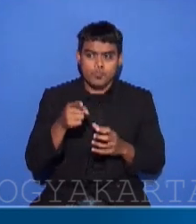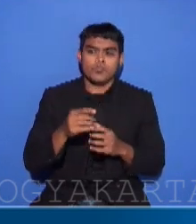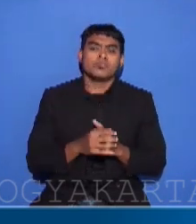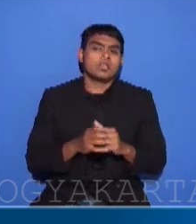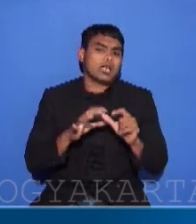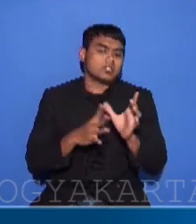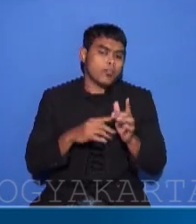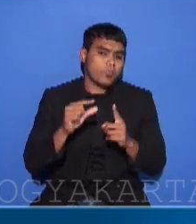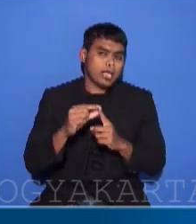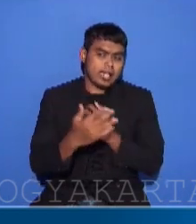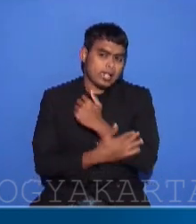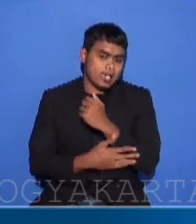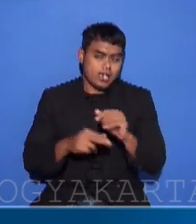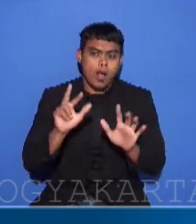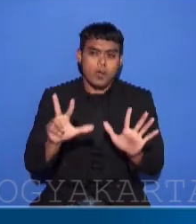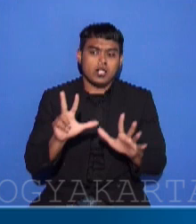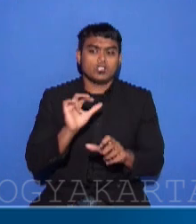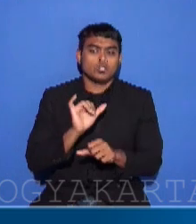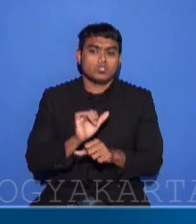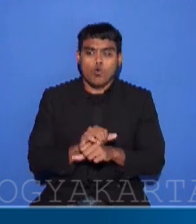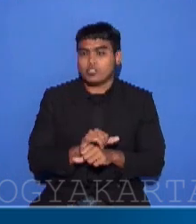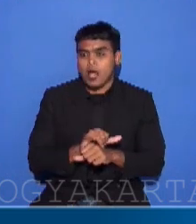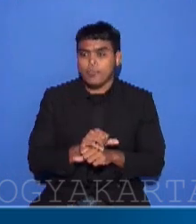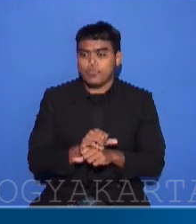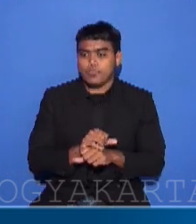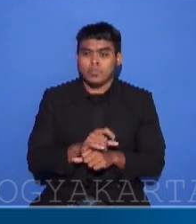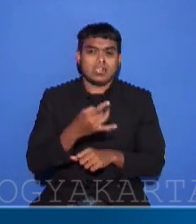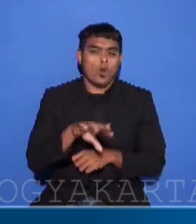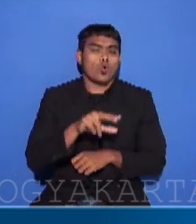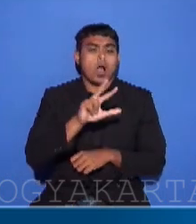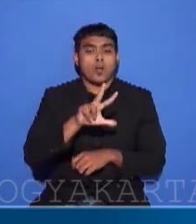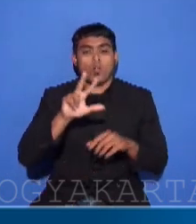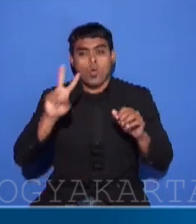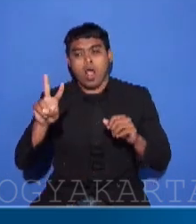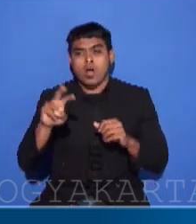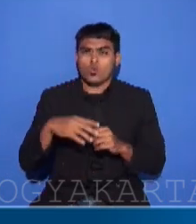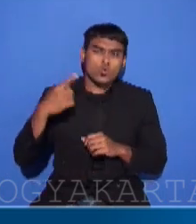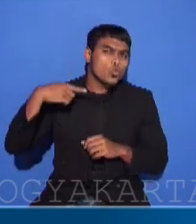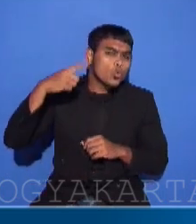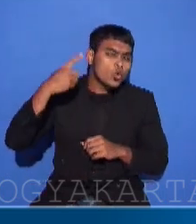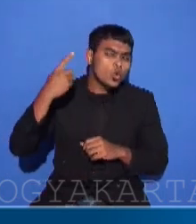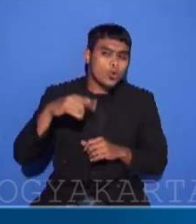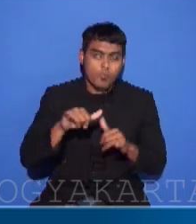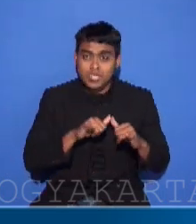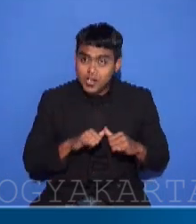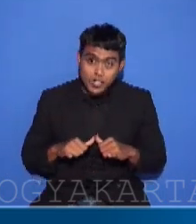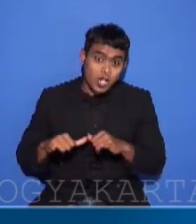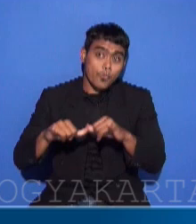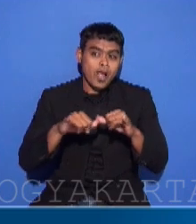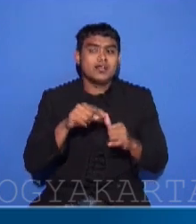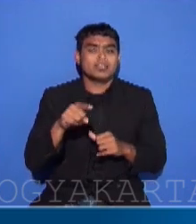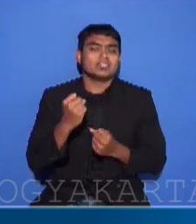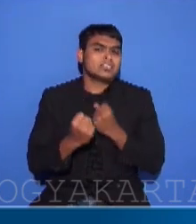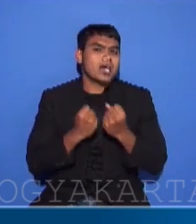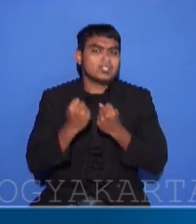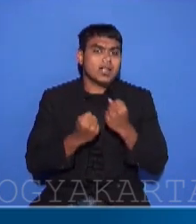tahun 1982 atau Guek 82 ini terus membangun kebersamaan salah satunya dalam berkegiatan Sal